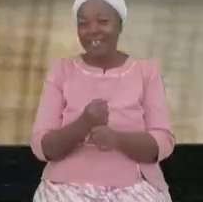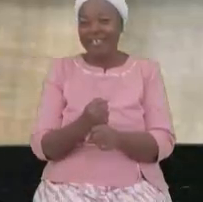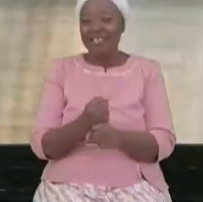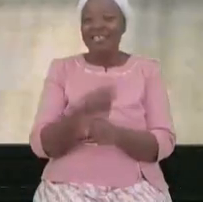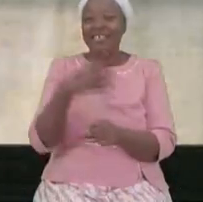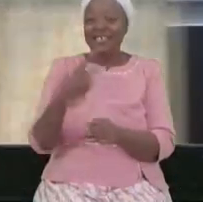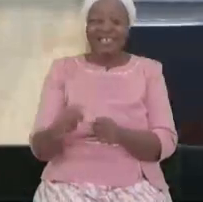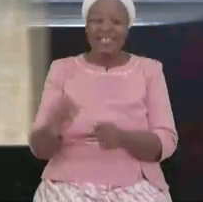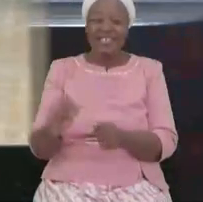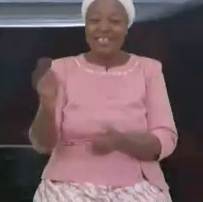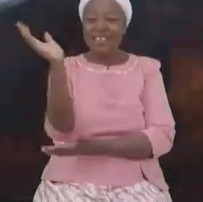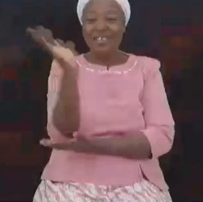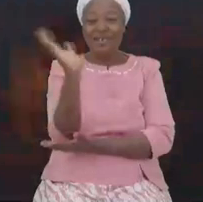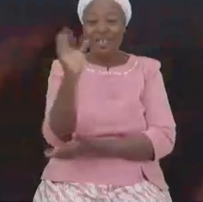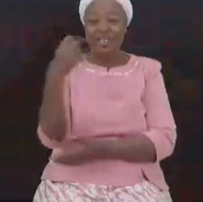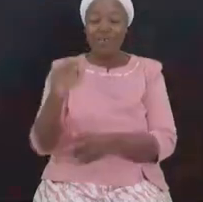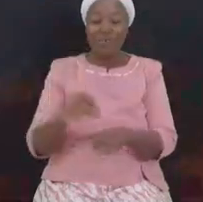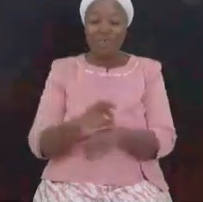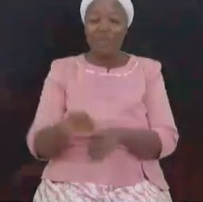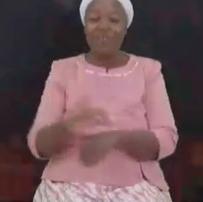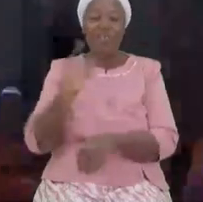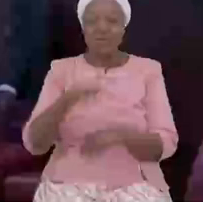les arbres des champs acclameront.